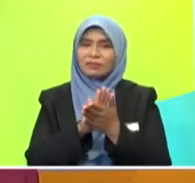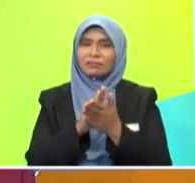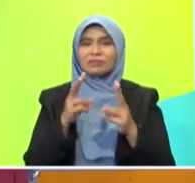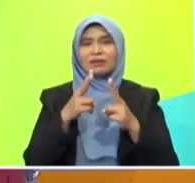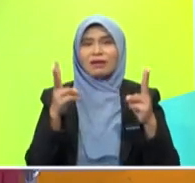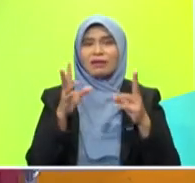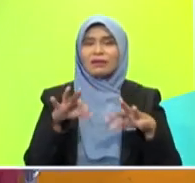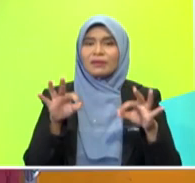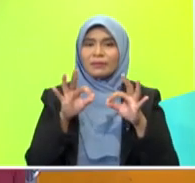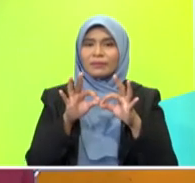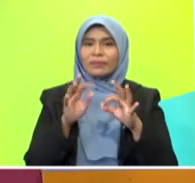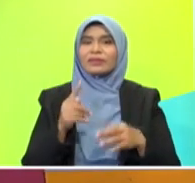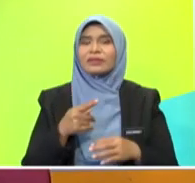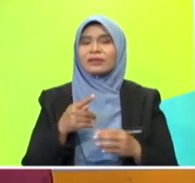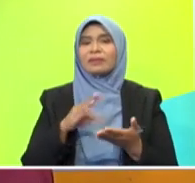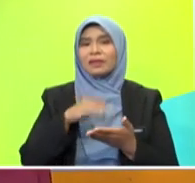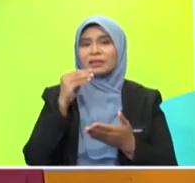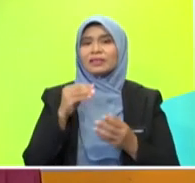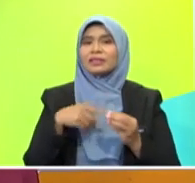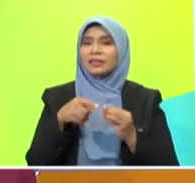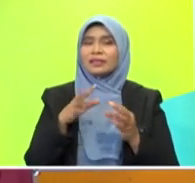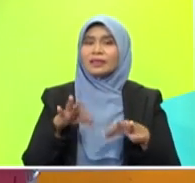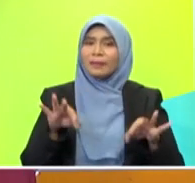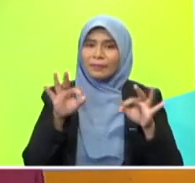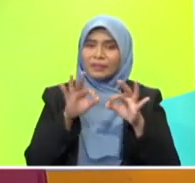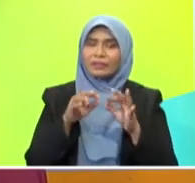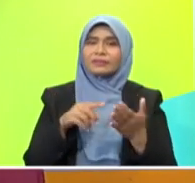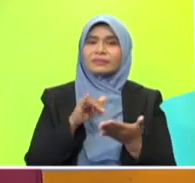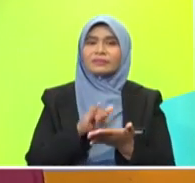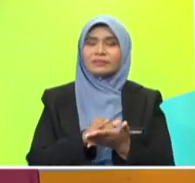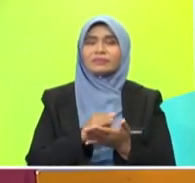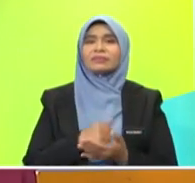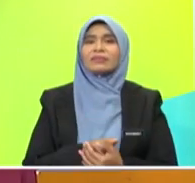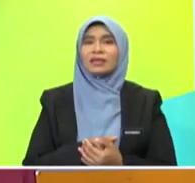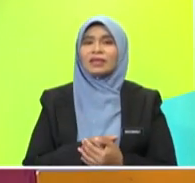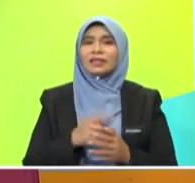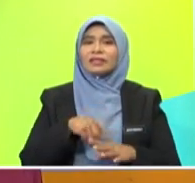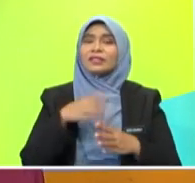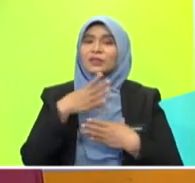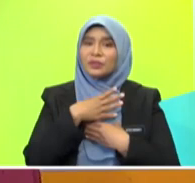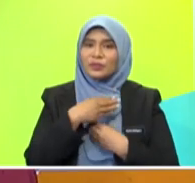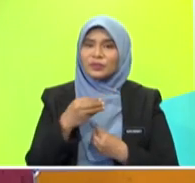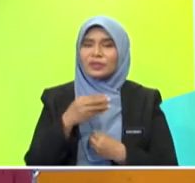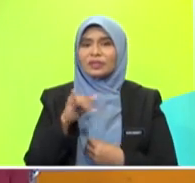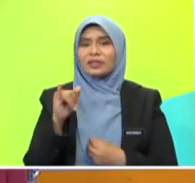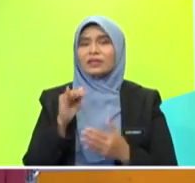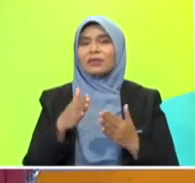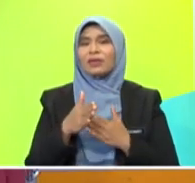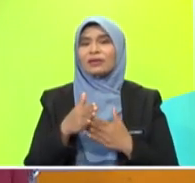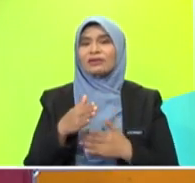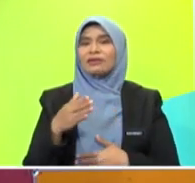belajar tentang kepentingan-kepentingan tersebut yang pertama disukai oleh rakyat dan guru